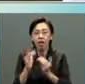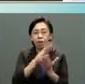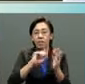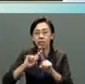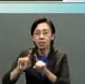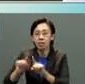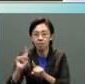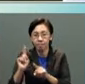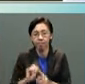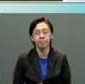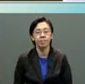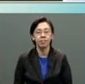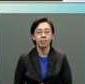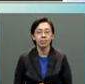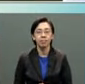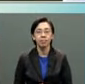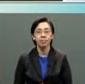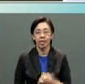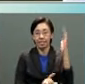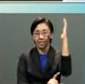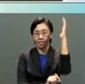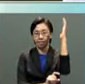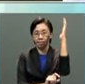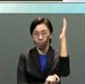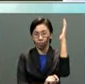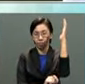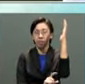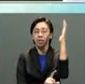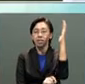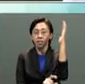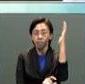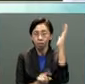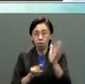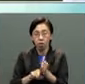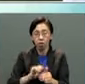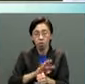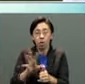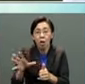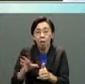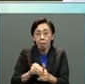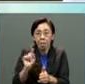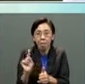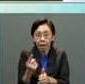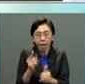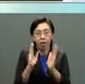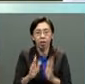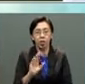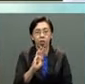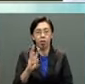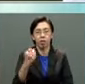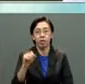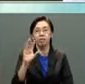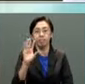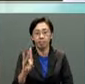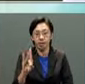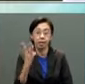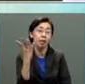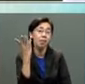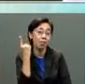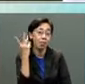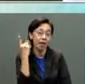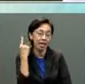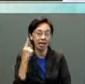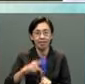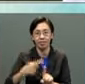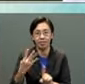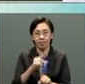ว่าสาธารณรัฐสิงคโปร์ก็บอกว่าพบผู้ป่วยติดเชื้อรายใหม่618เมื่อวานนี้นะครับหมายถึ